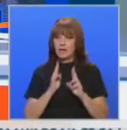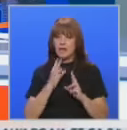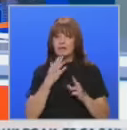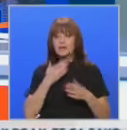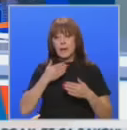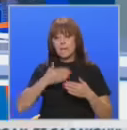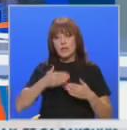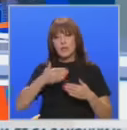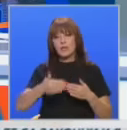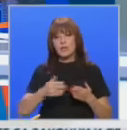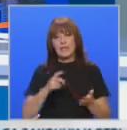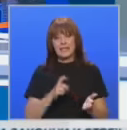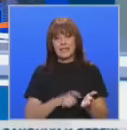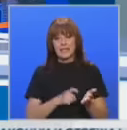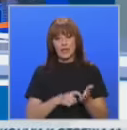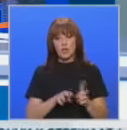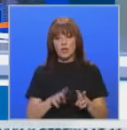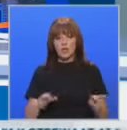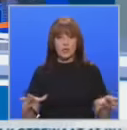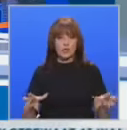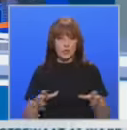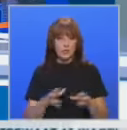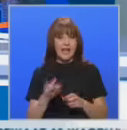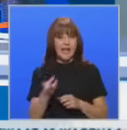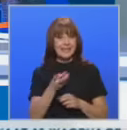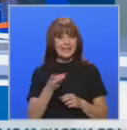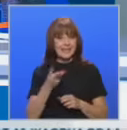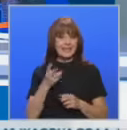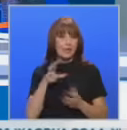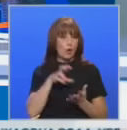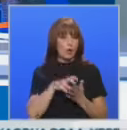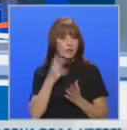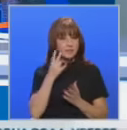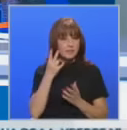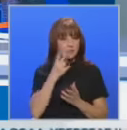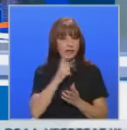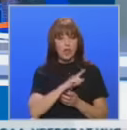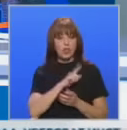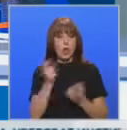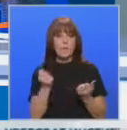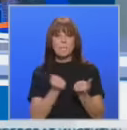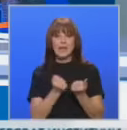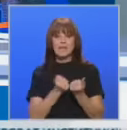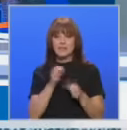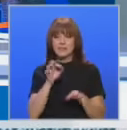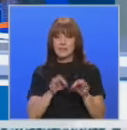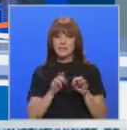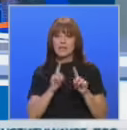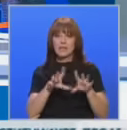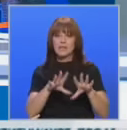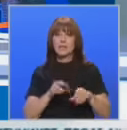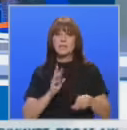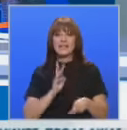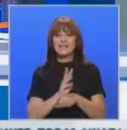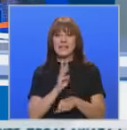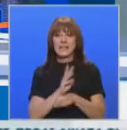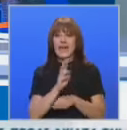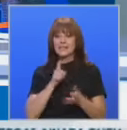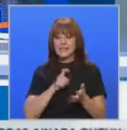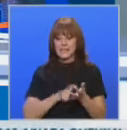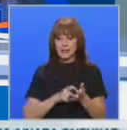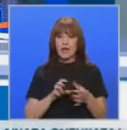приоритетните закони на Народното събрание. Трите парламентарни групи са се разбрали, че до местните избори трябва да приемат 13 закона, свързани